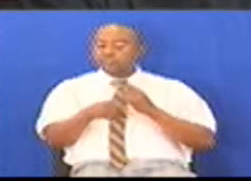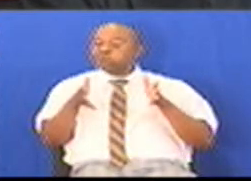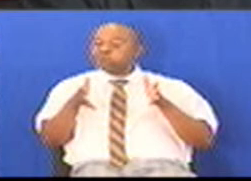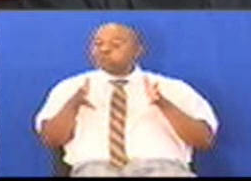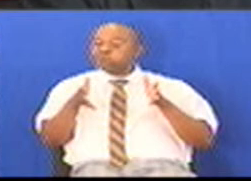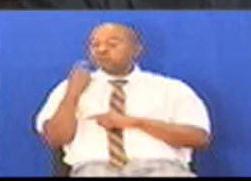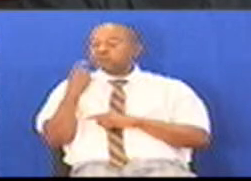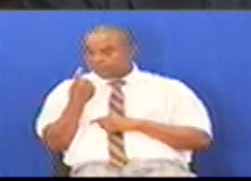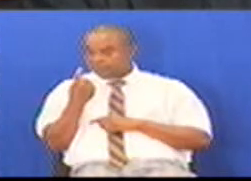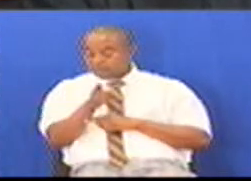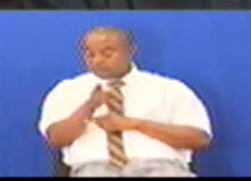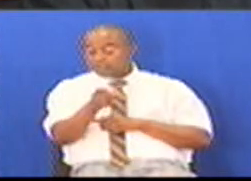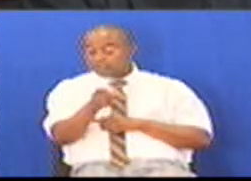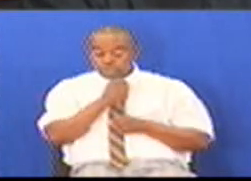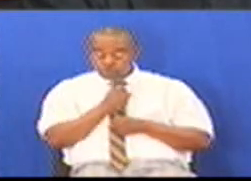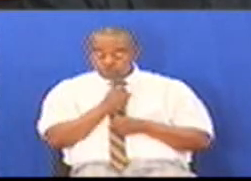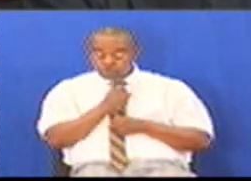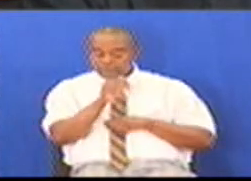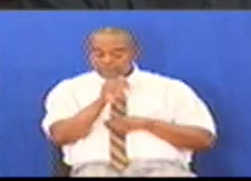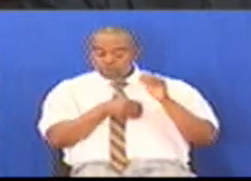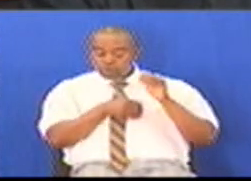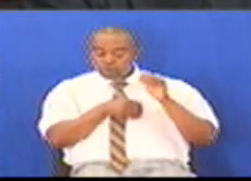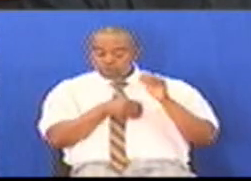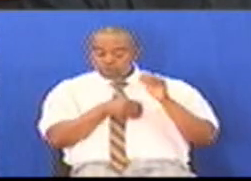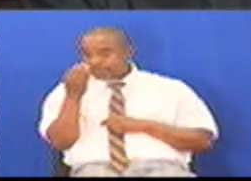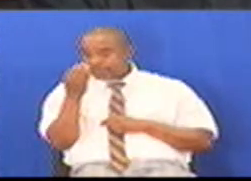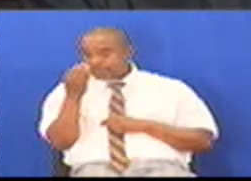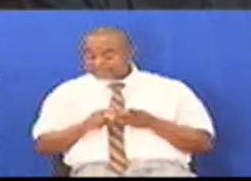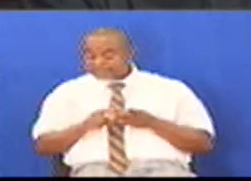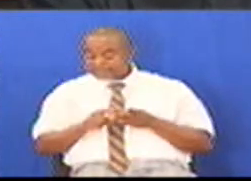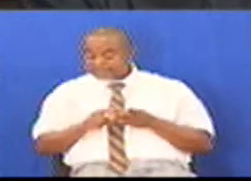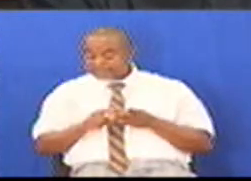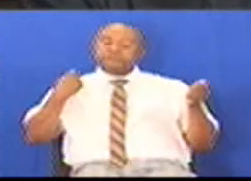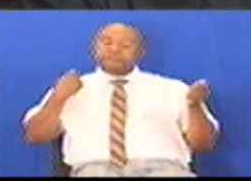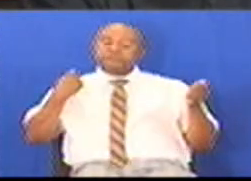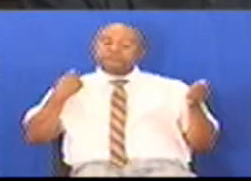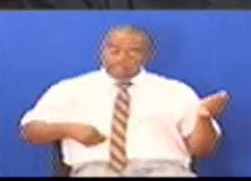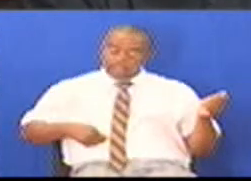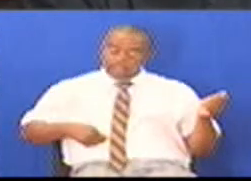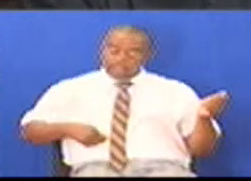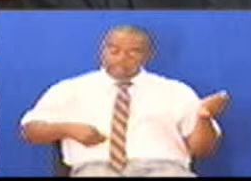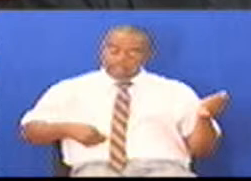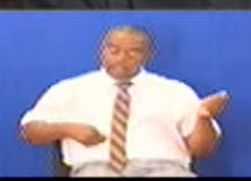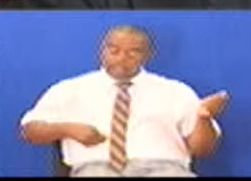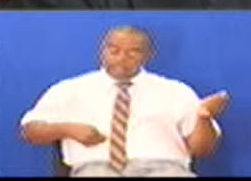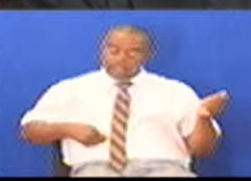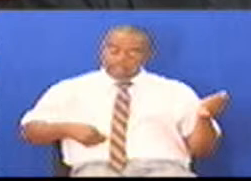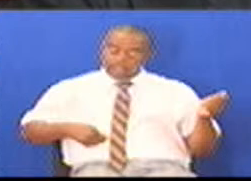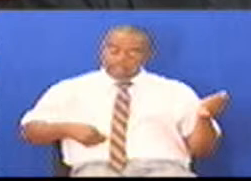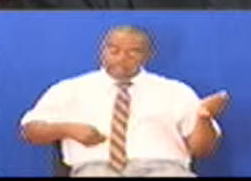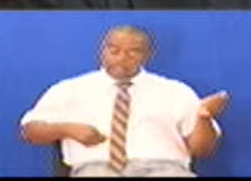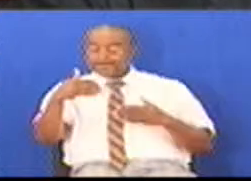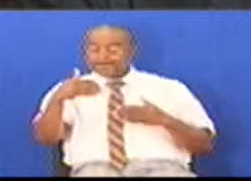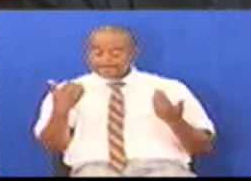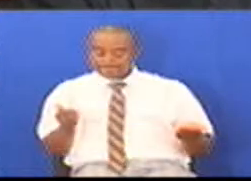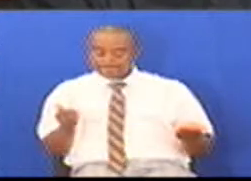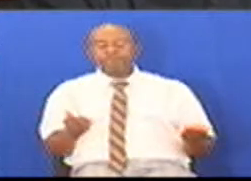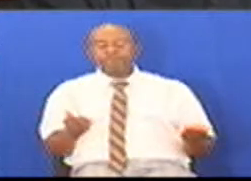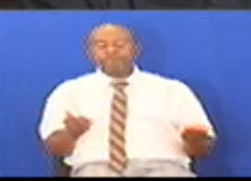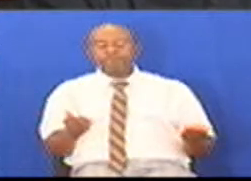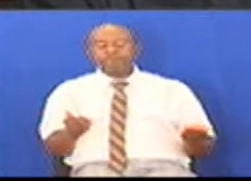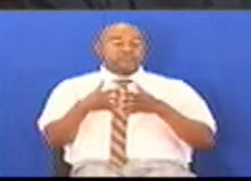taifa. Shughuli hizo ni uchimbaji wa madini, ujenzi, sanaa, burudani, usafirishaji na uhifadhi mizigo. Aidha, shughuli zote isipokuwa sanaa na